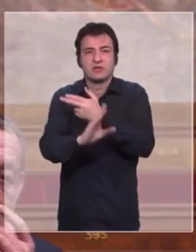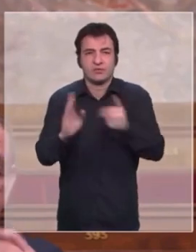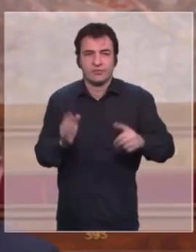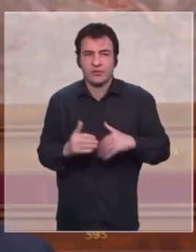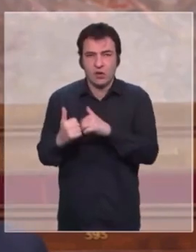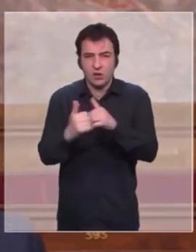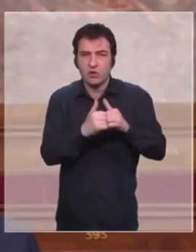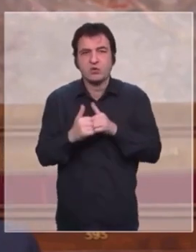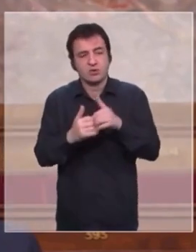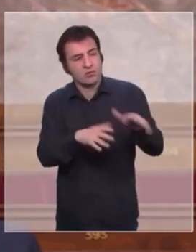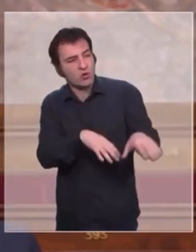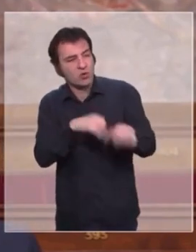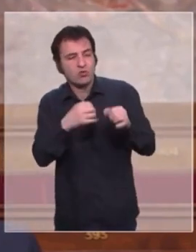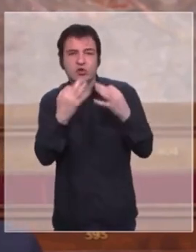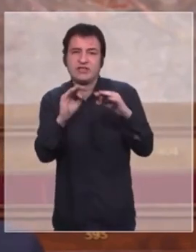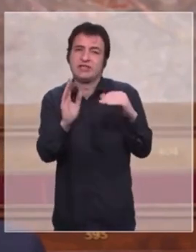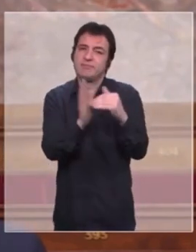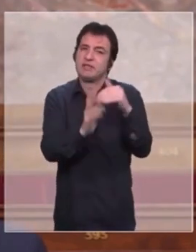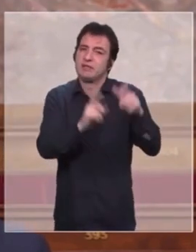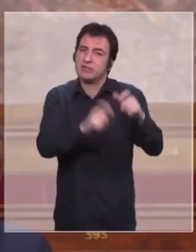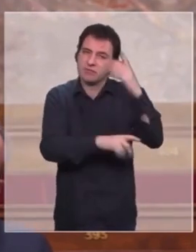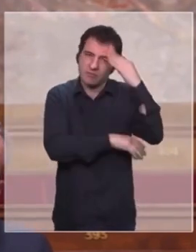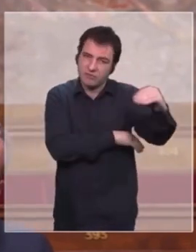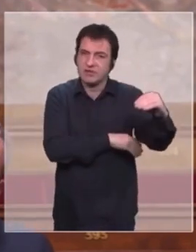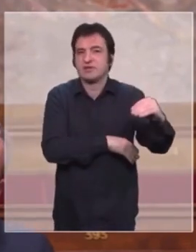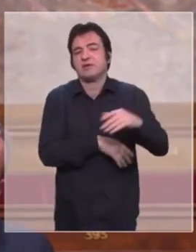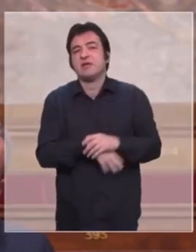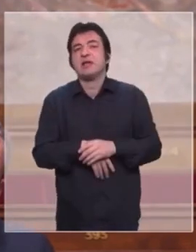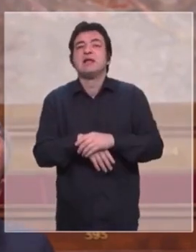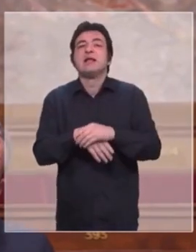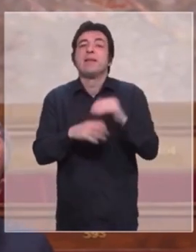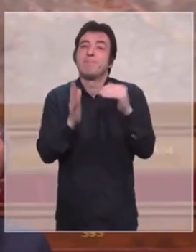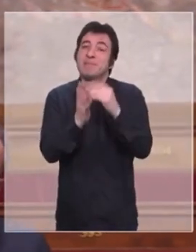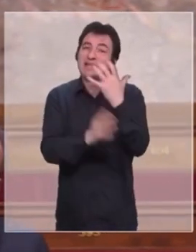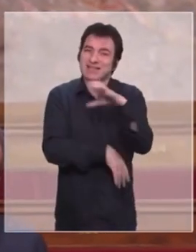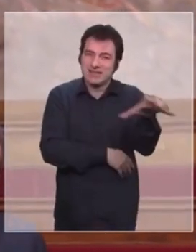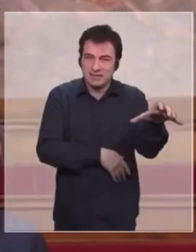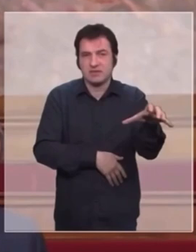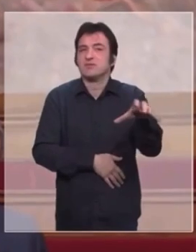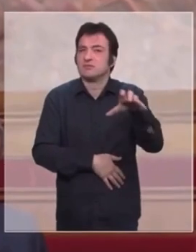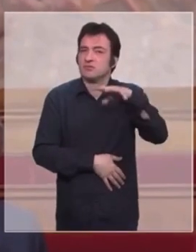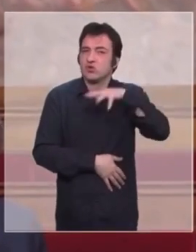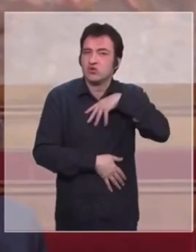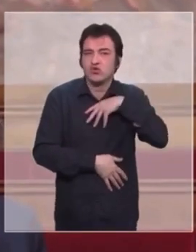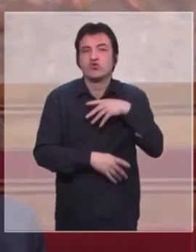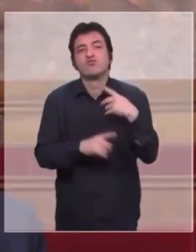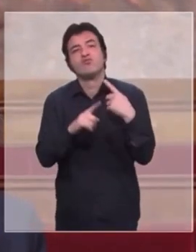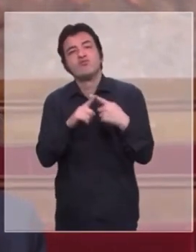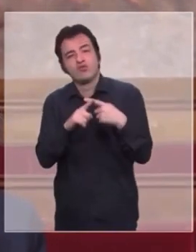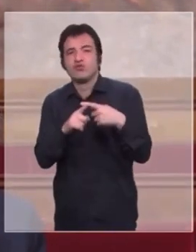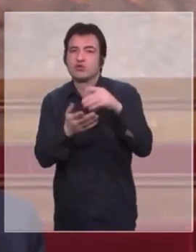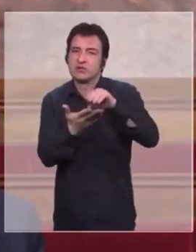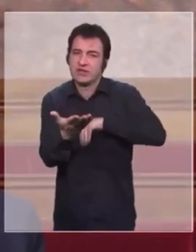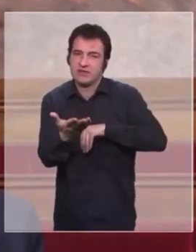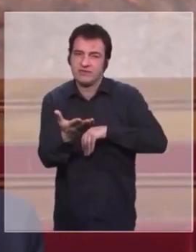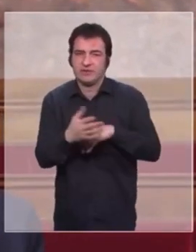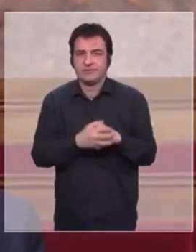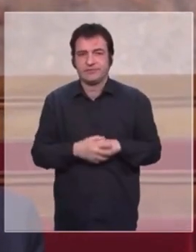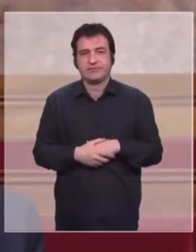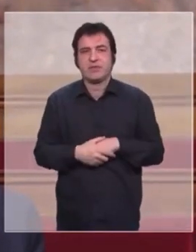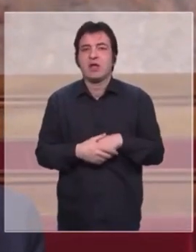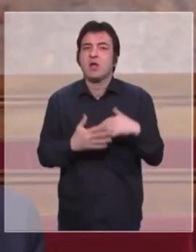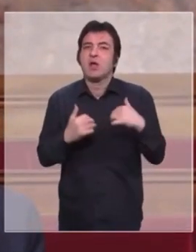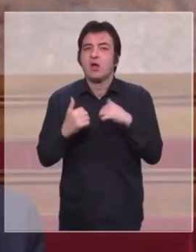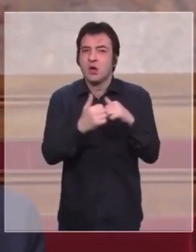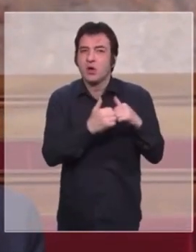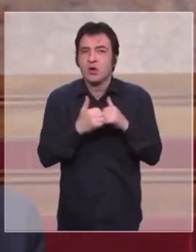000 personnels supplémentaires, dont 1 500 magistrats et au moins autant de greffiers d'ici à la fin du quinquennat. Ensemble, nous allons dégager des